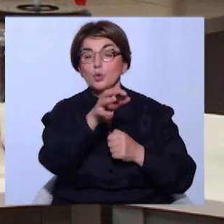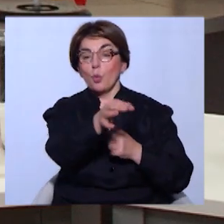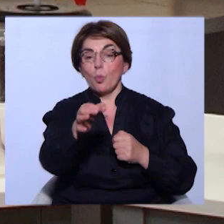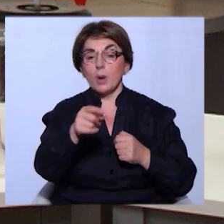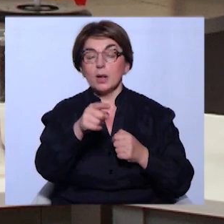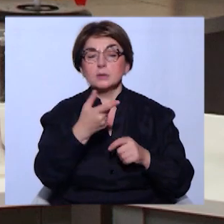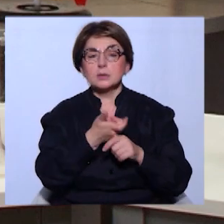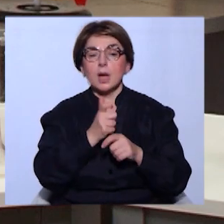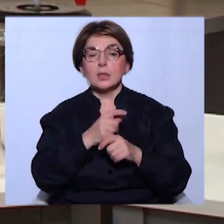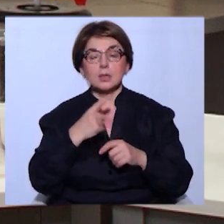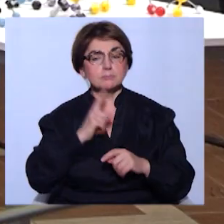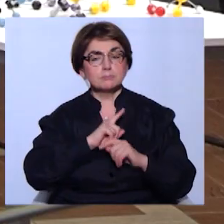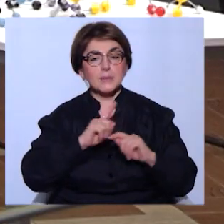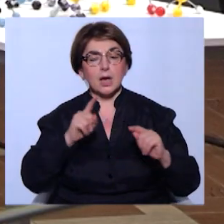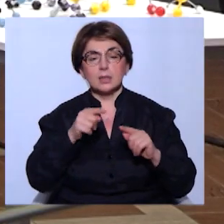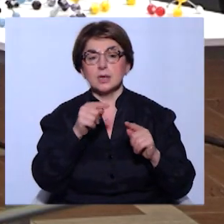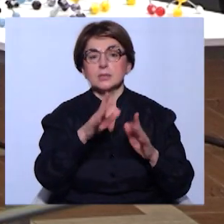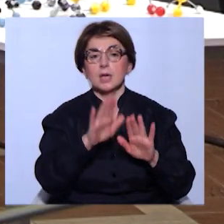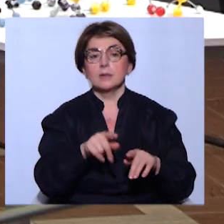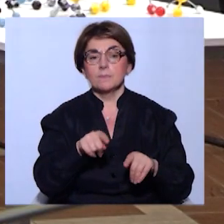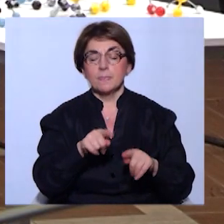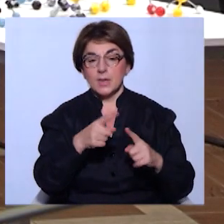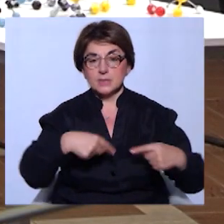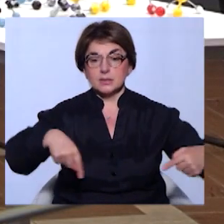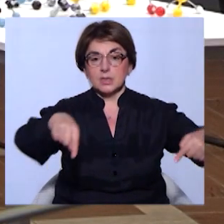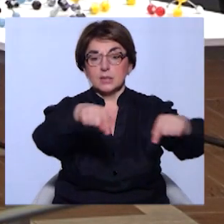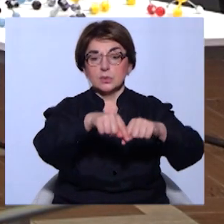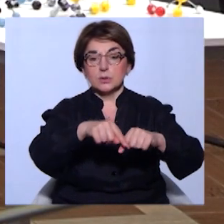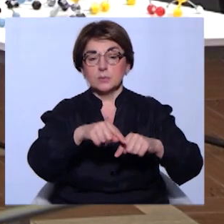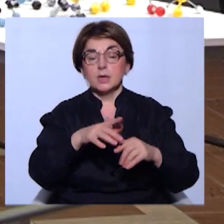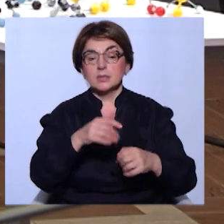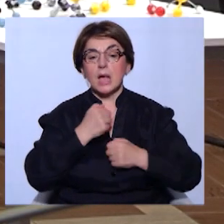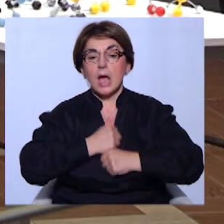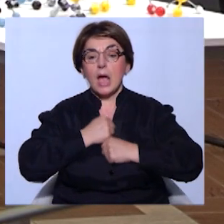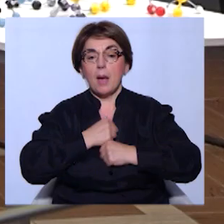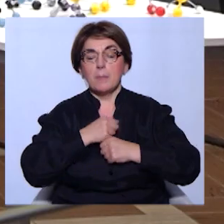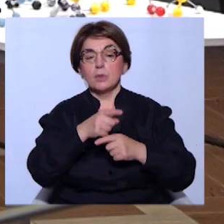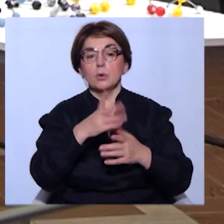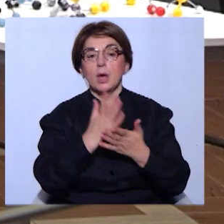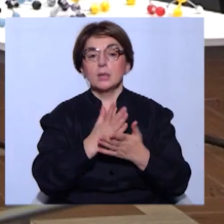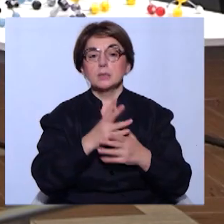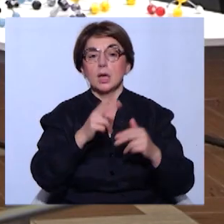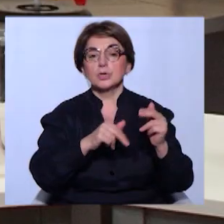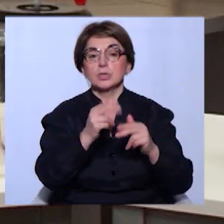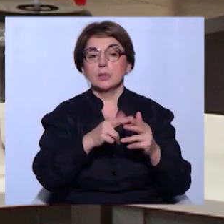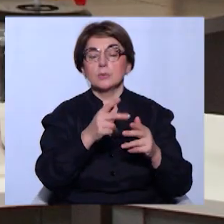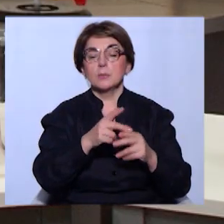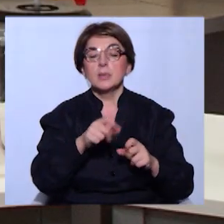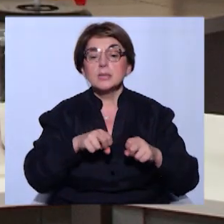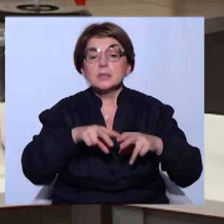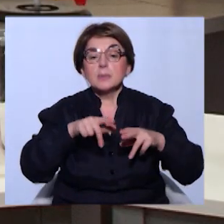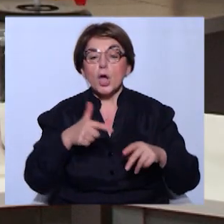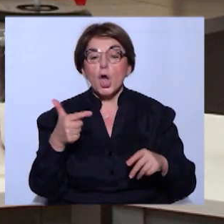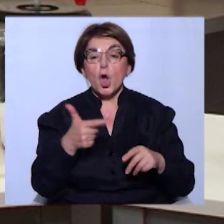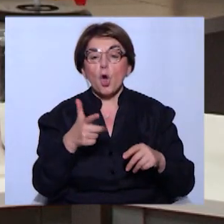რომელსაც მრავალსაუკუნოვანი ისტორია აქვს. ბანოები ამ ტერიტორიაზე გაშენებული არის გოგირდიან ცხელ მინერალურ წყლებზე. და თქვენ